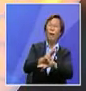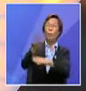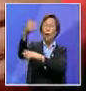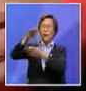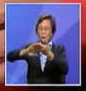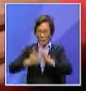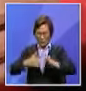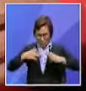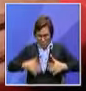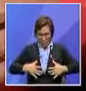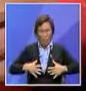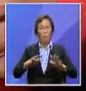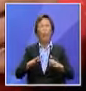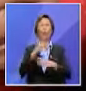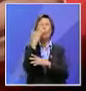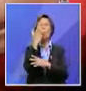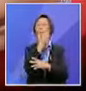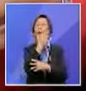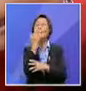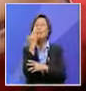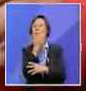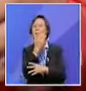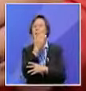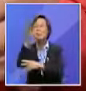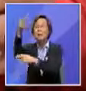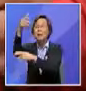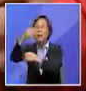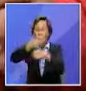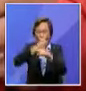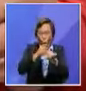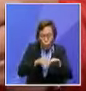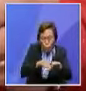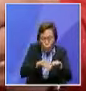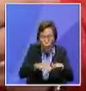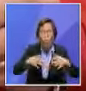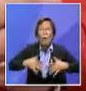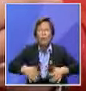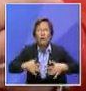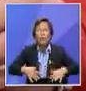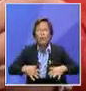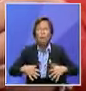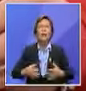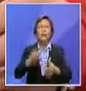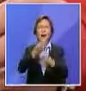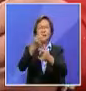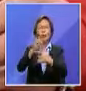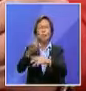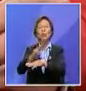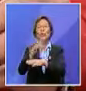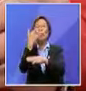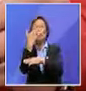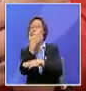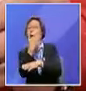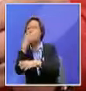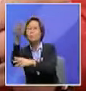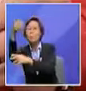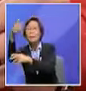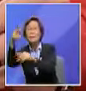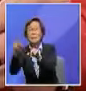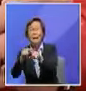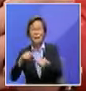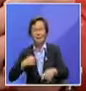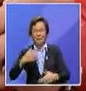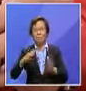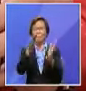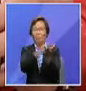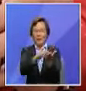warna bendera untuk buat pakaian. Ataupun menggunakan warna bendera itu macam yang saya